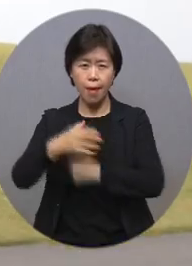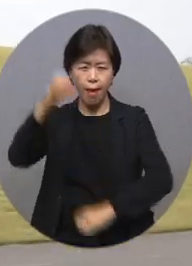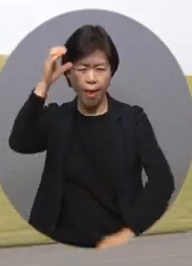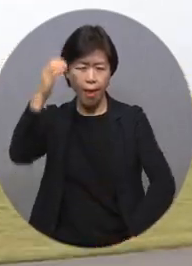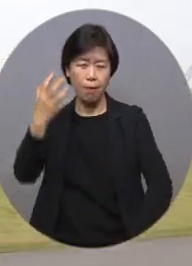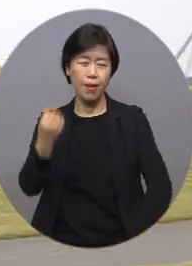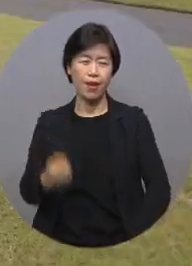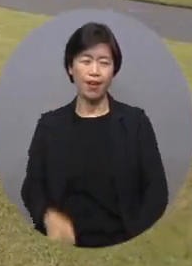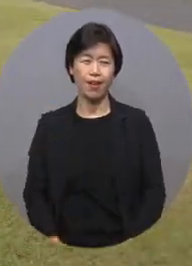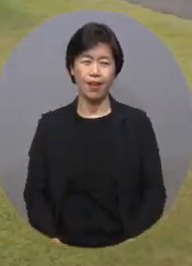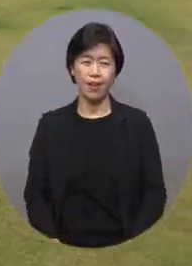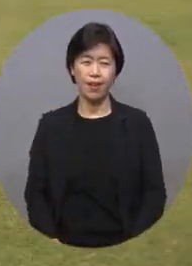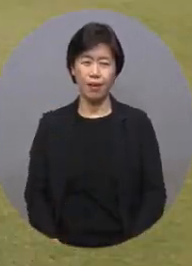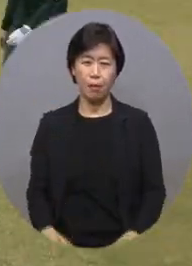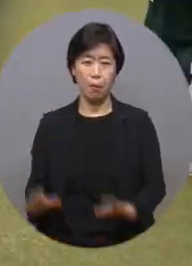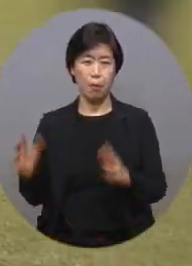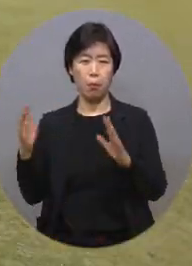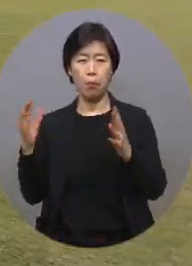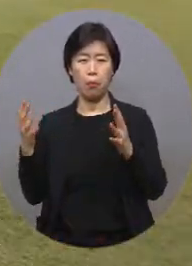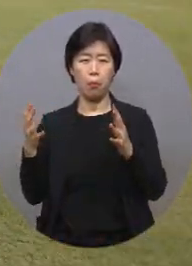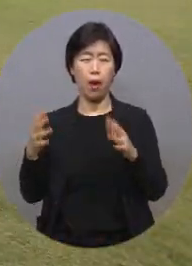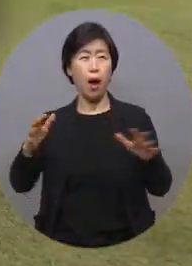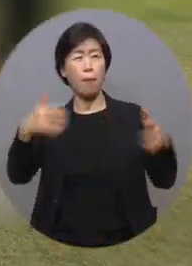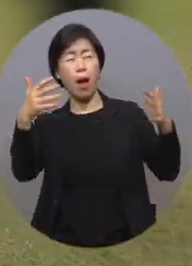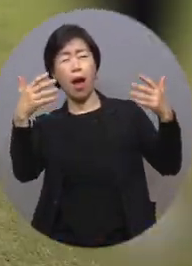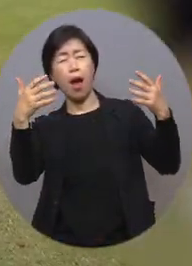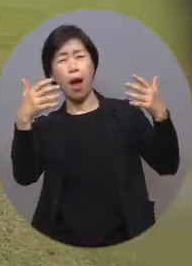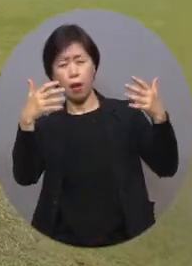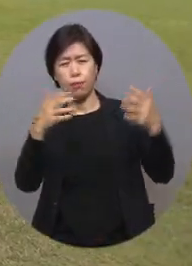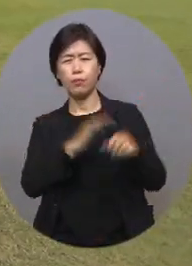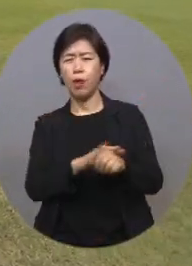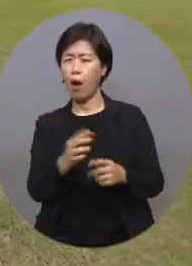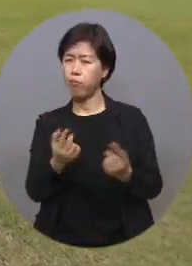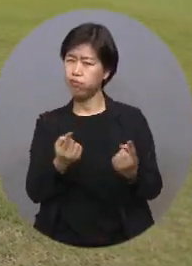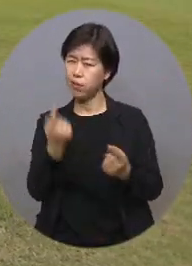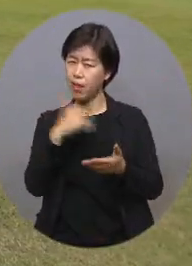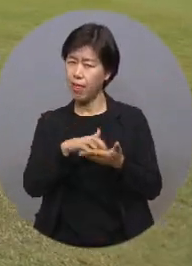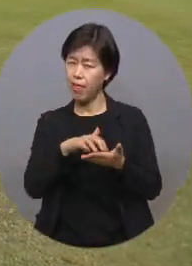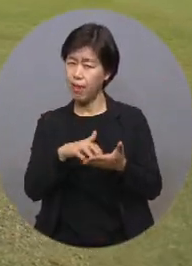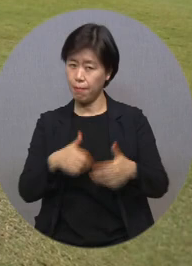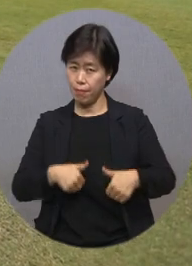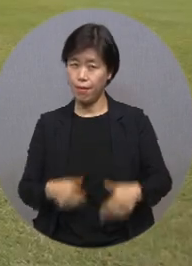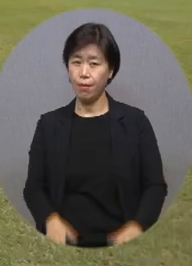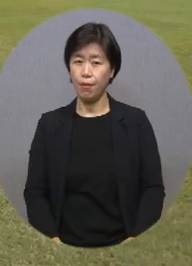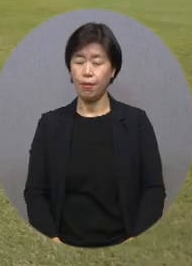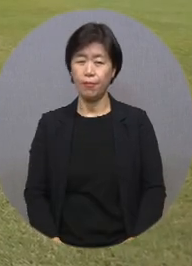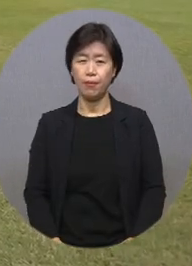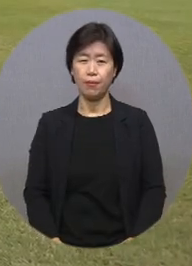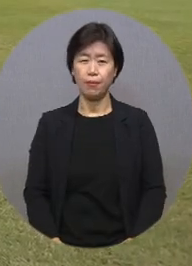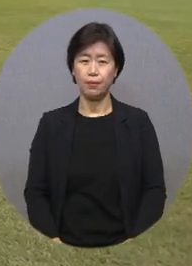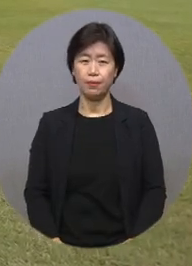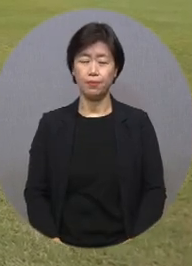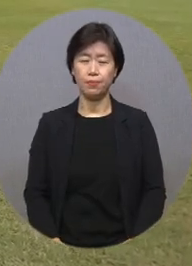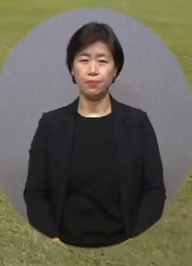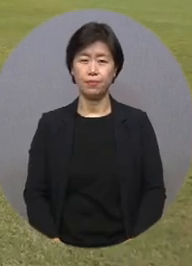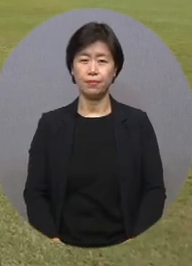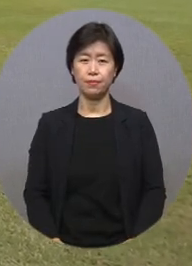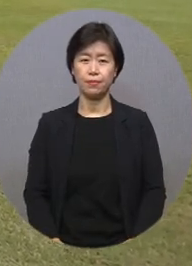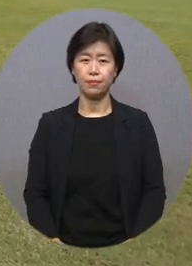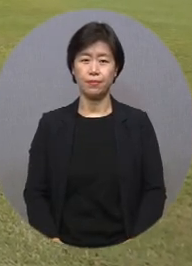많이 하고 있습니다. 우와, 여기 진짜 바람과의 싸움이네. 화이팅! 장난 아닌데?